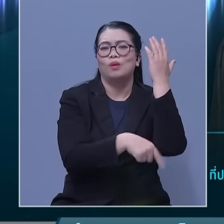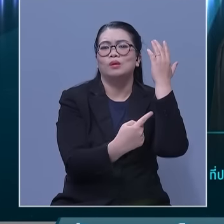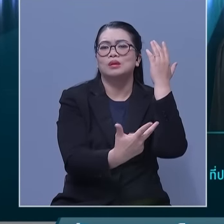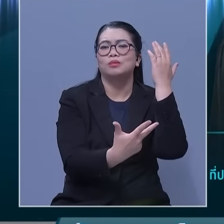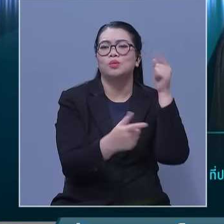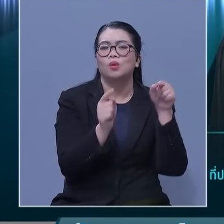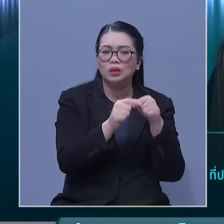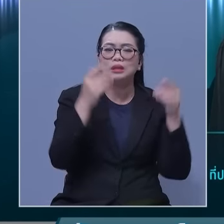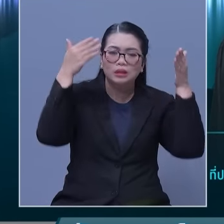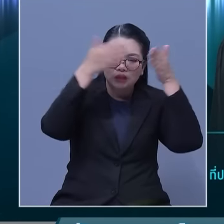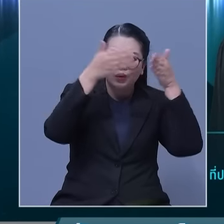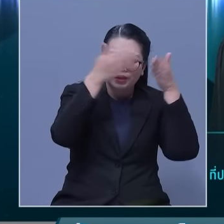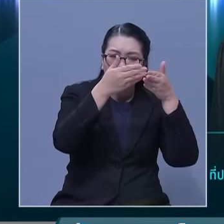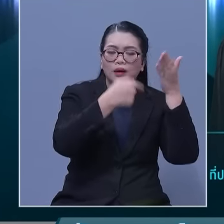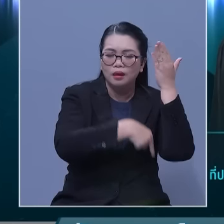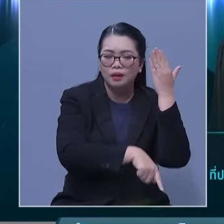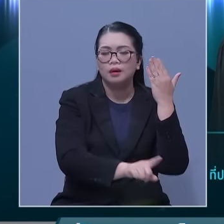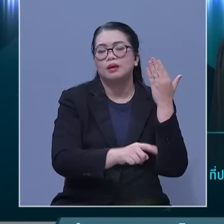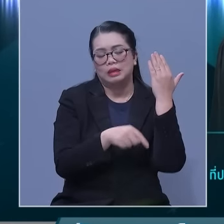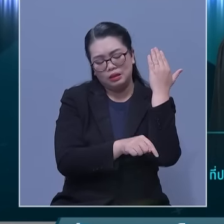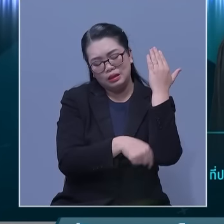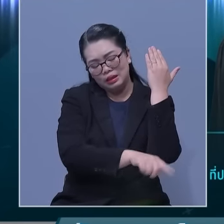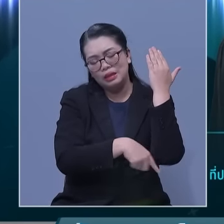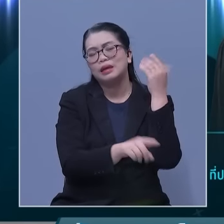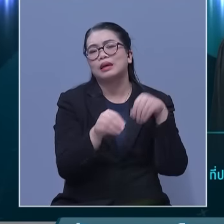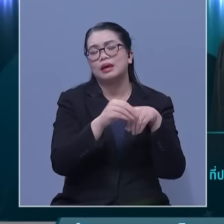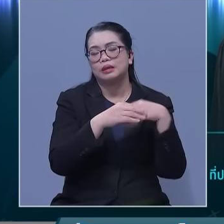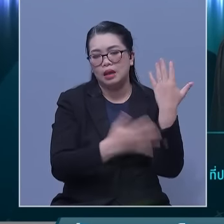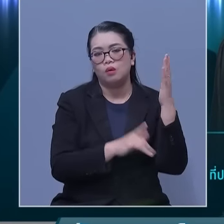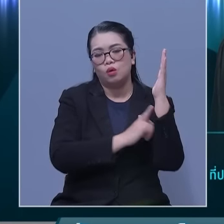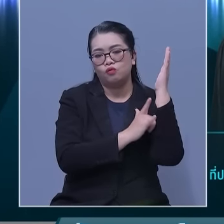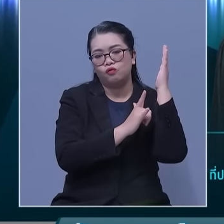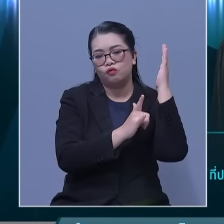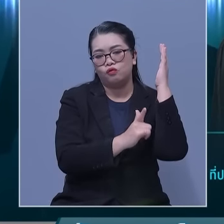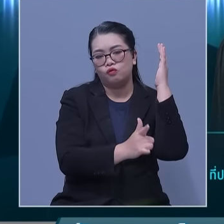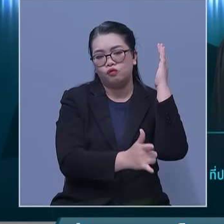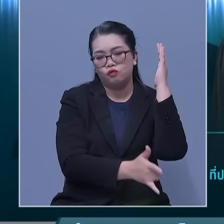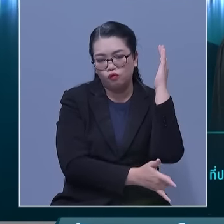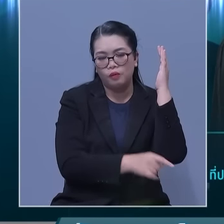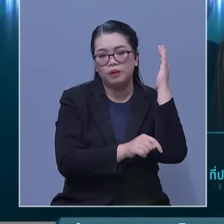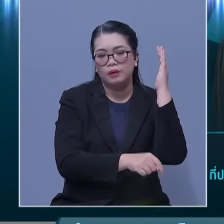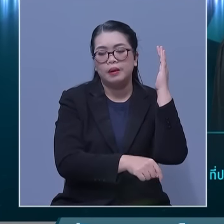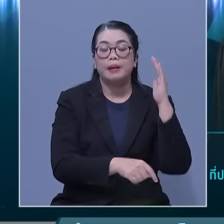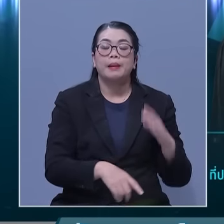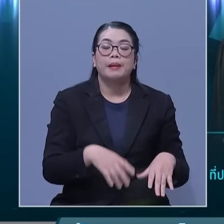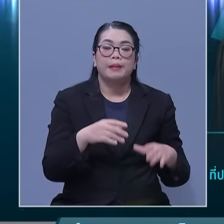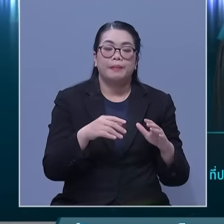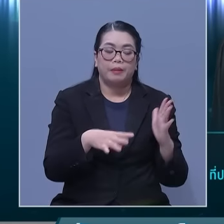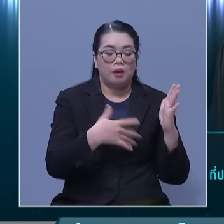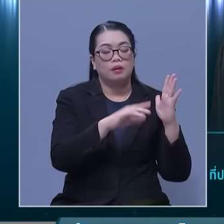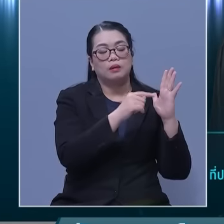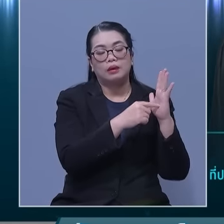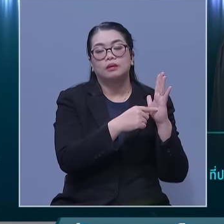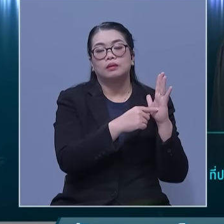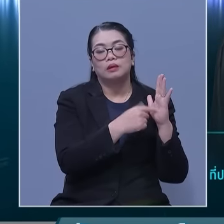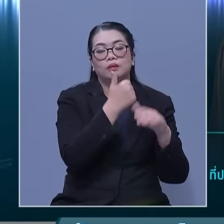นั่นอืเรามาเอ่อวันรุ่งขึ้นนะครับเราก็บินไปที่เมดานกันแล้วก็ท่านทวีก็บินจากกรุงเทพฯไปเจอกันที่